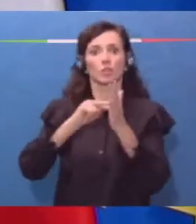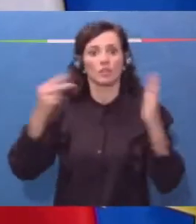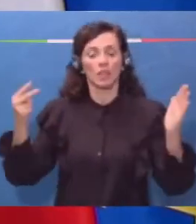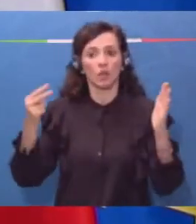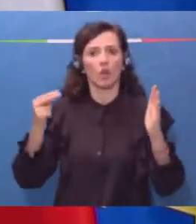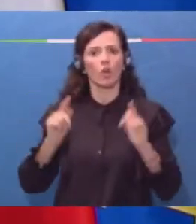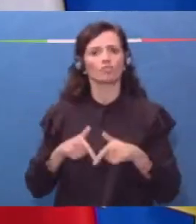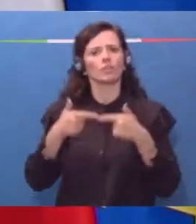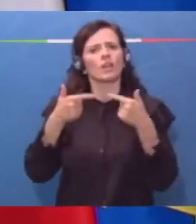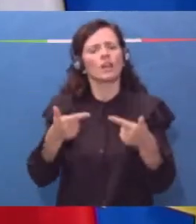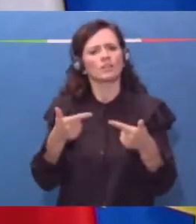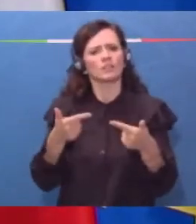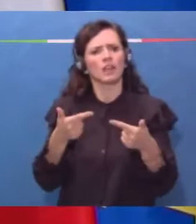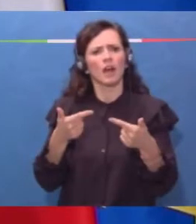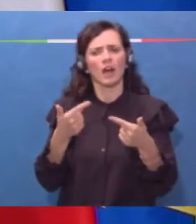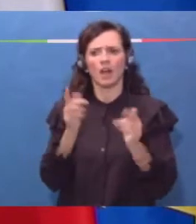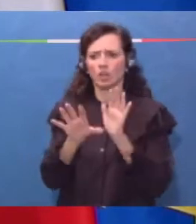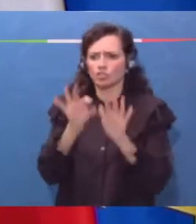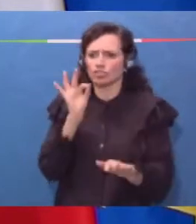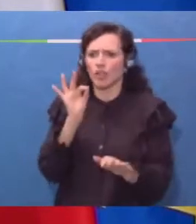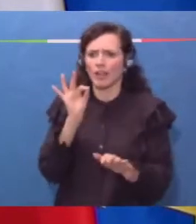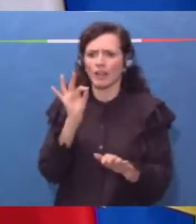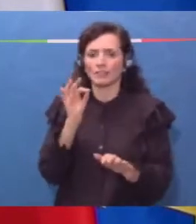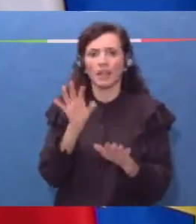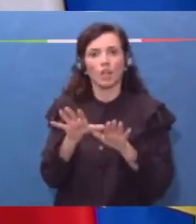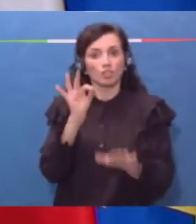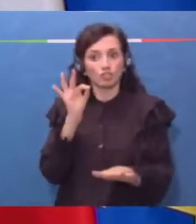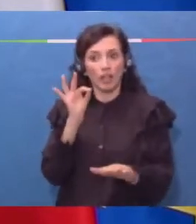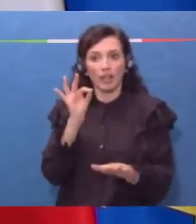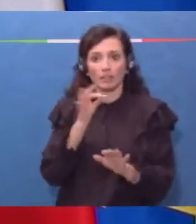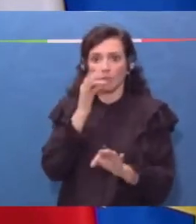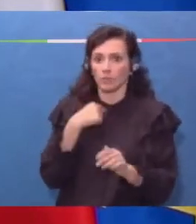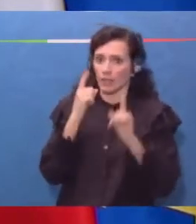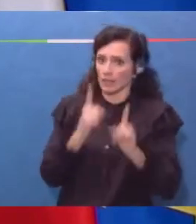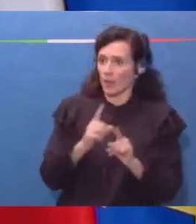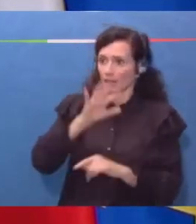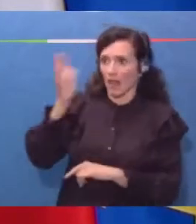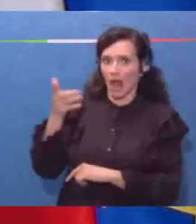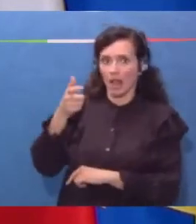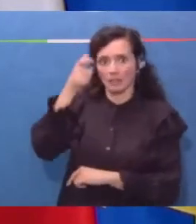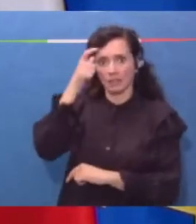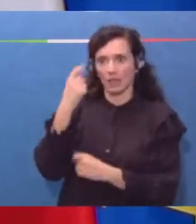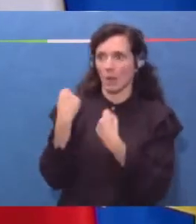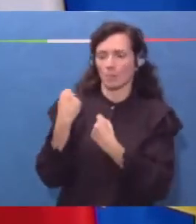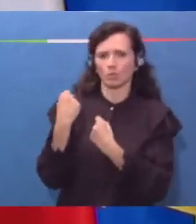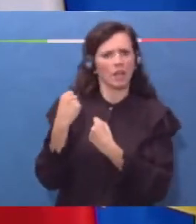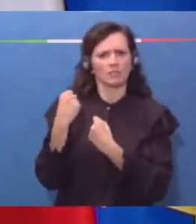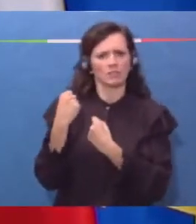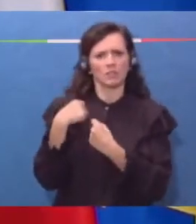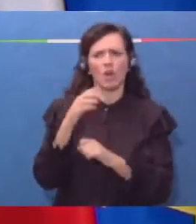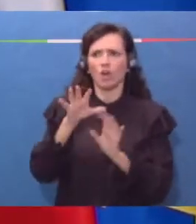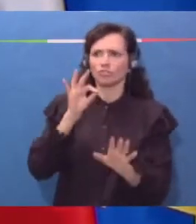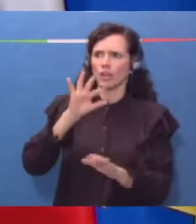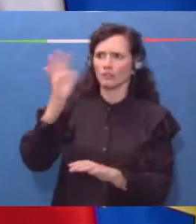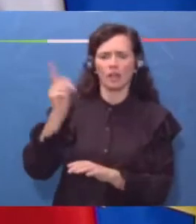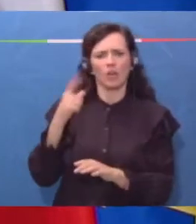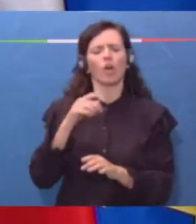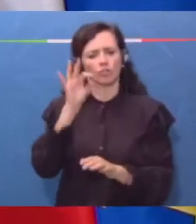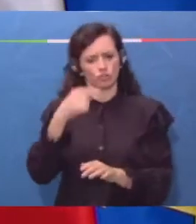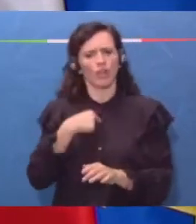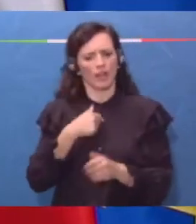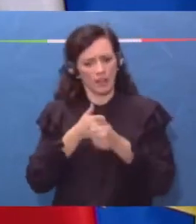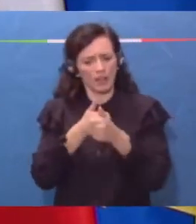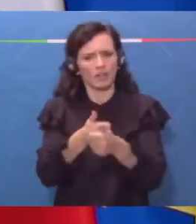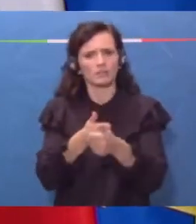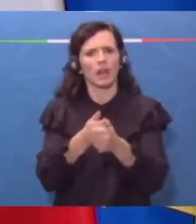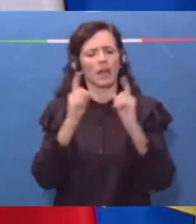per imporre le proprie scelte, non dipendere da altre potenze e altri attori, un'Europa che sa proteggere i propri territori e confini